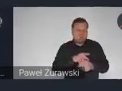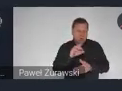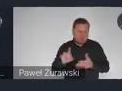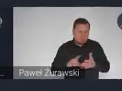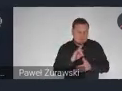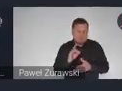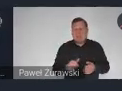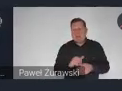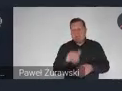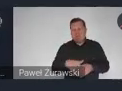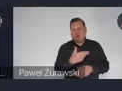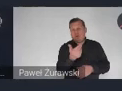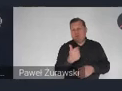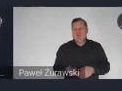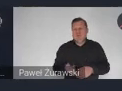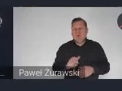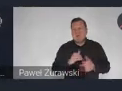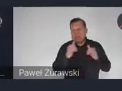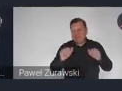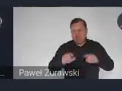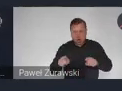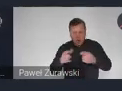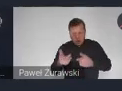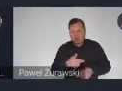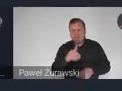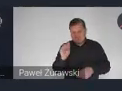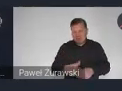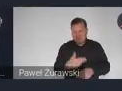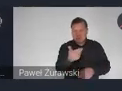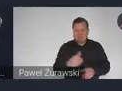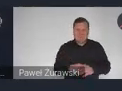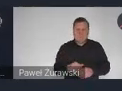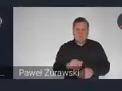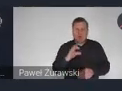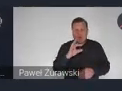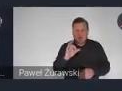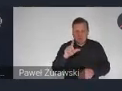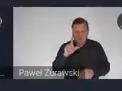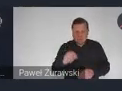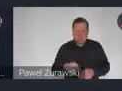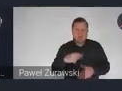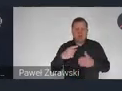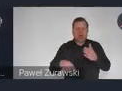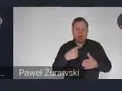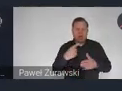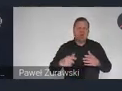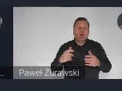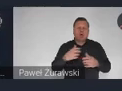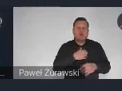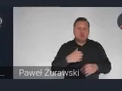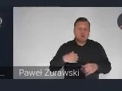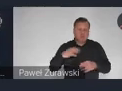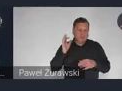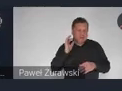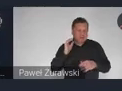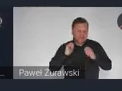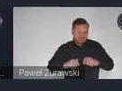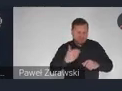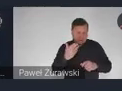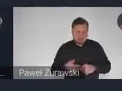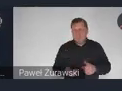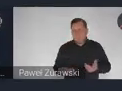inne organizacje na przykład OSP Koła Gospodyń Wiejskich które będą chciały